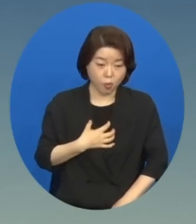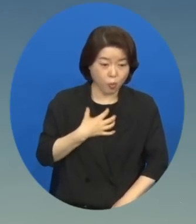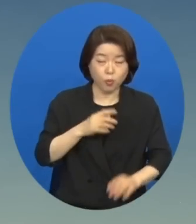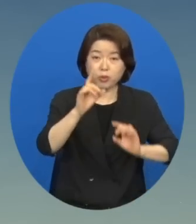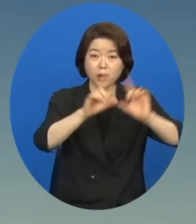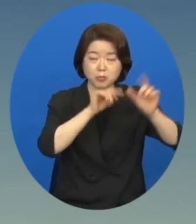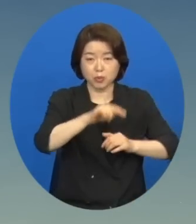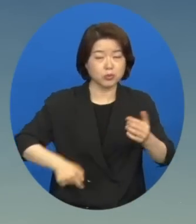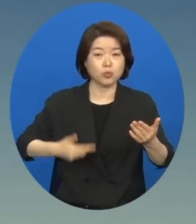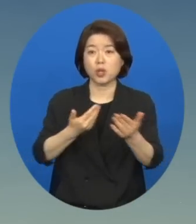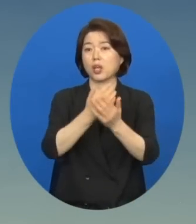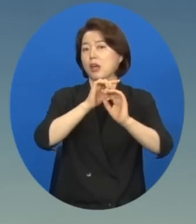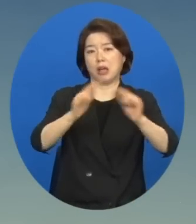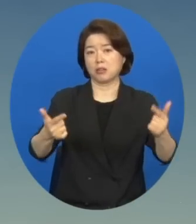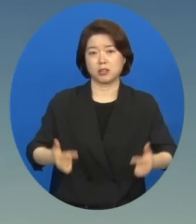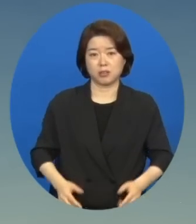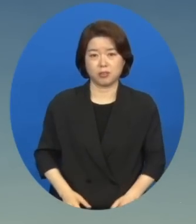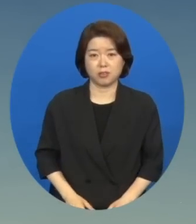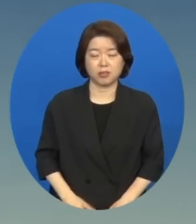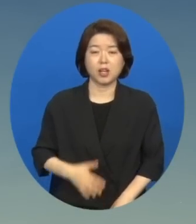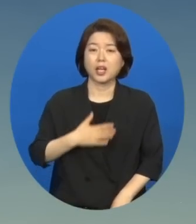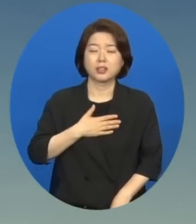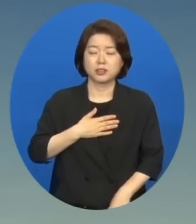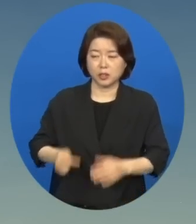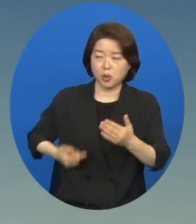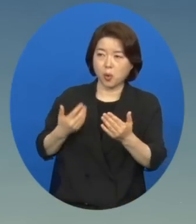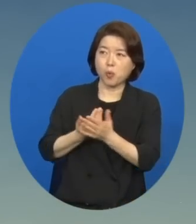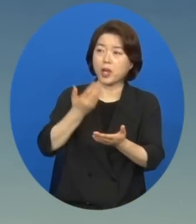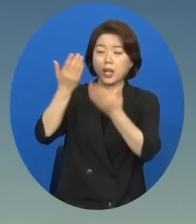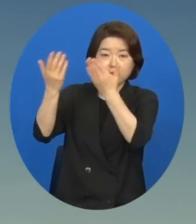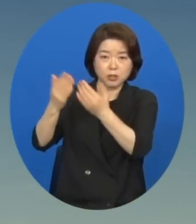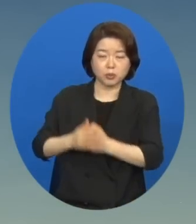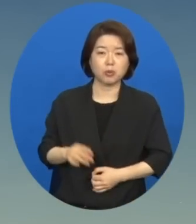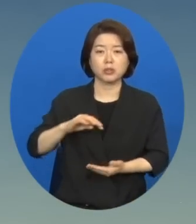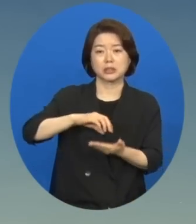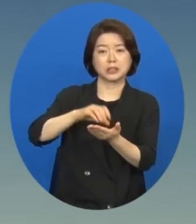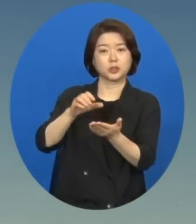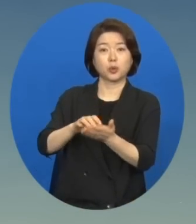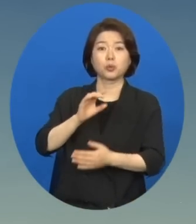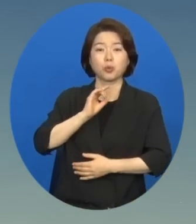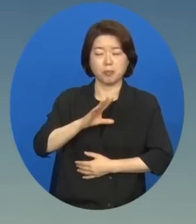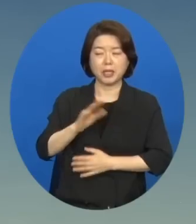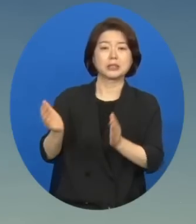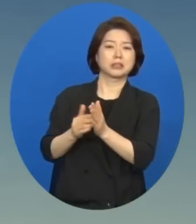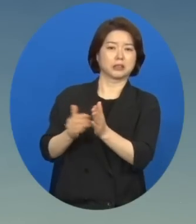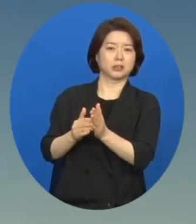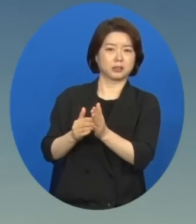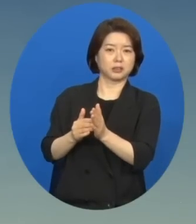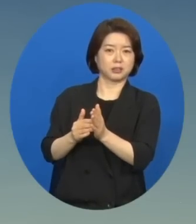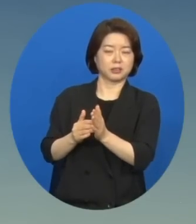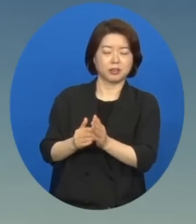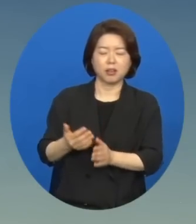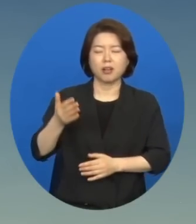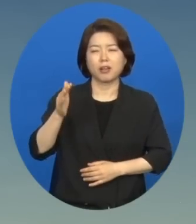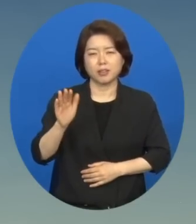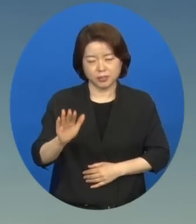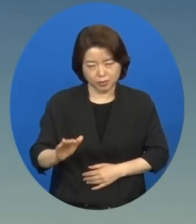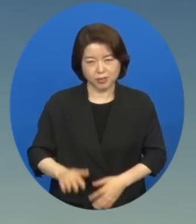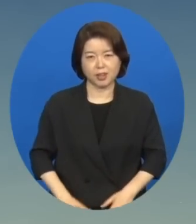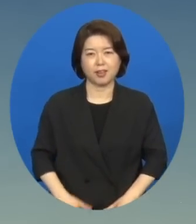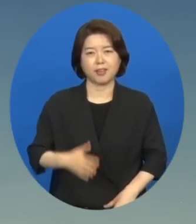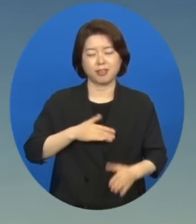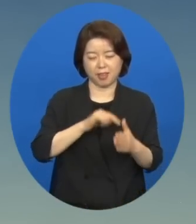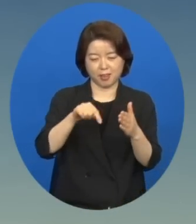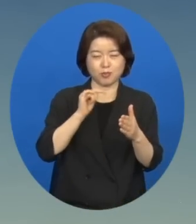것은 회개가 아니에요. 저는 회개를 하더라도 그 정도로만 회개했었던 거예요. 그런데 내